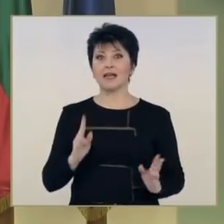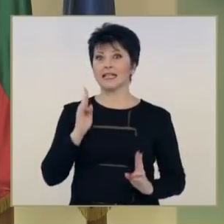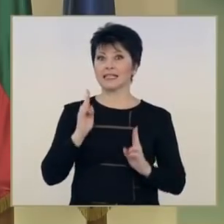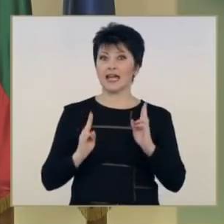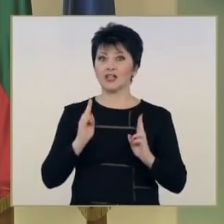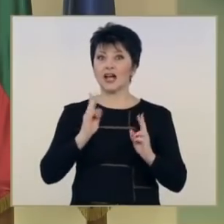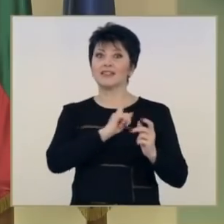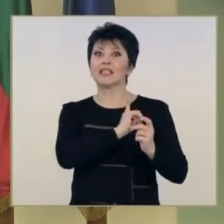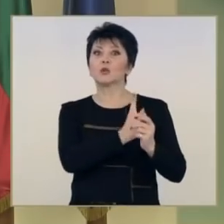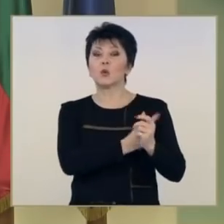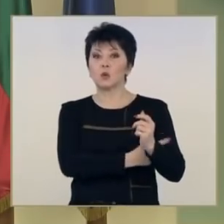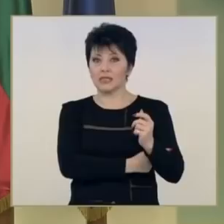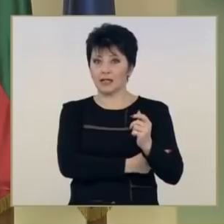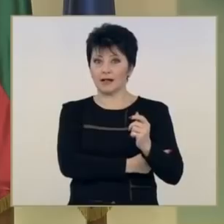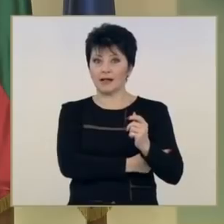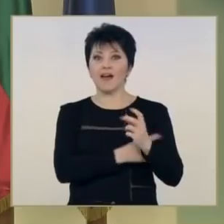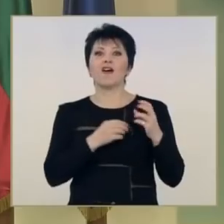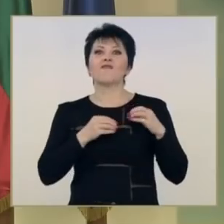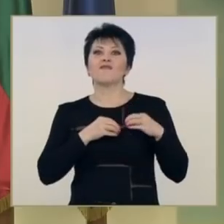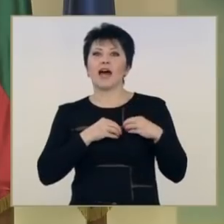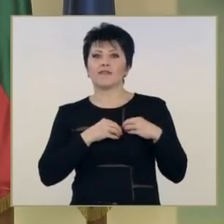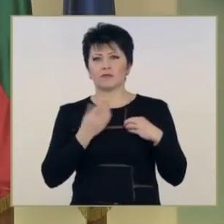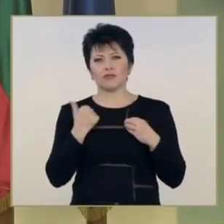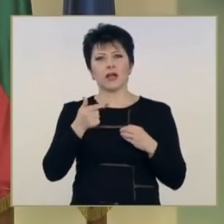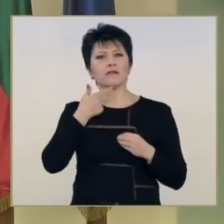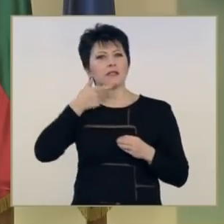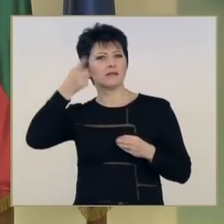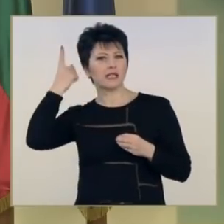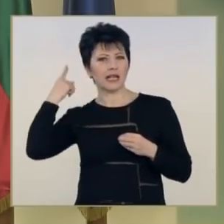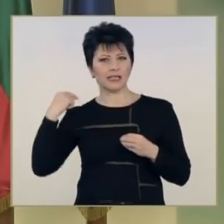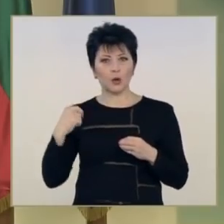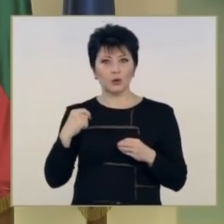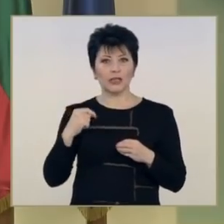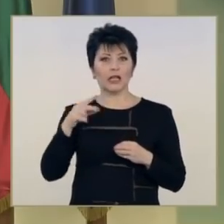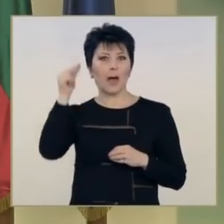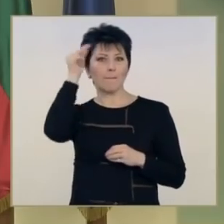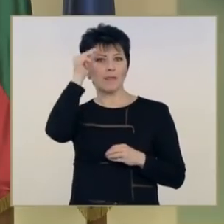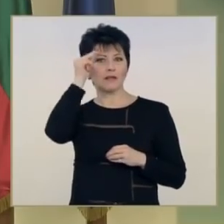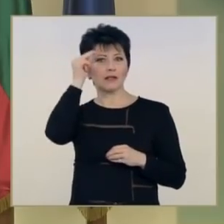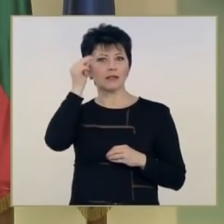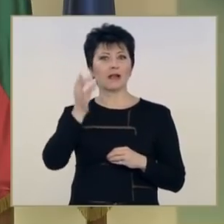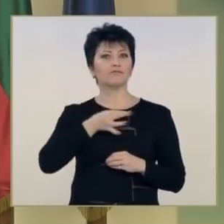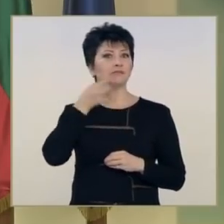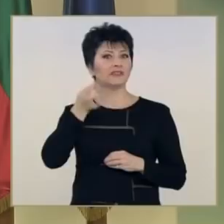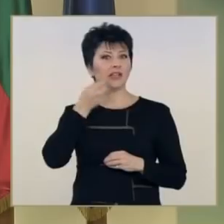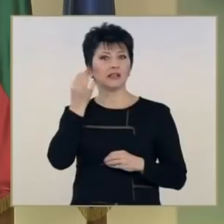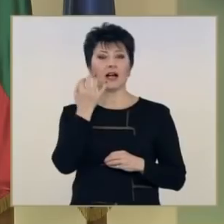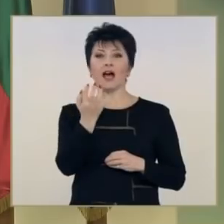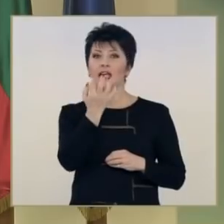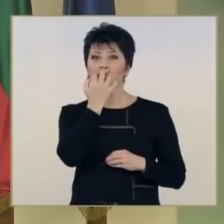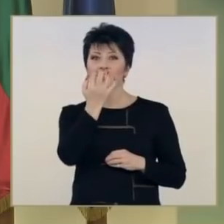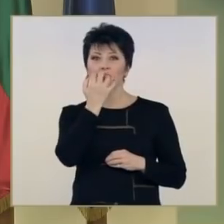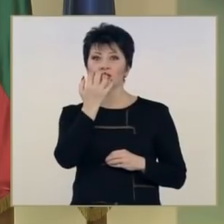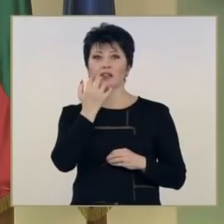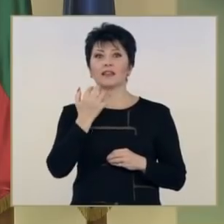осъзнати личности. Вярвам, че за изминалите години българите свикнаха да дишат въздуха на свободата